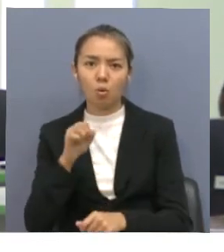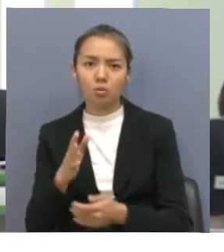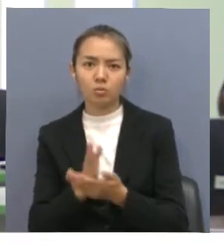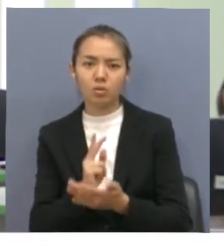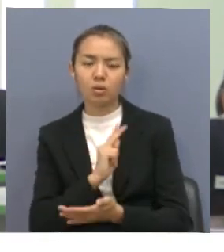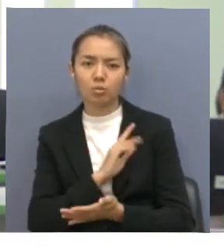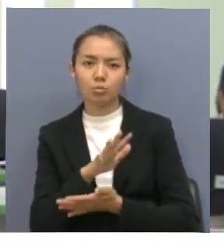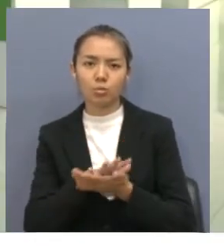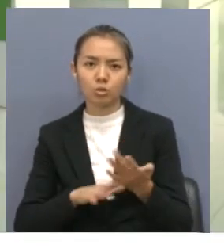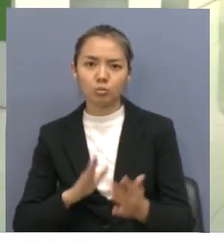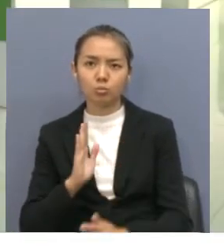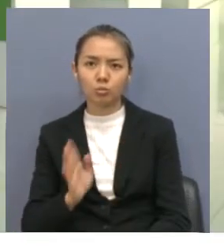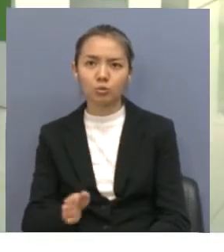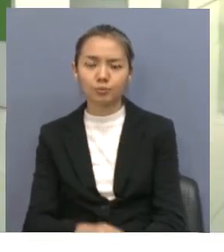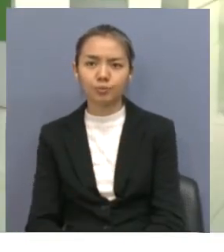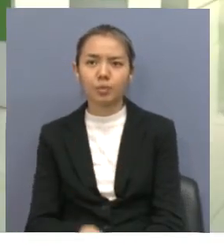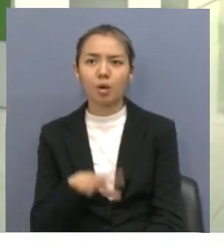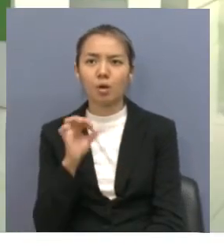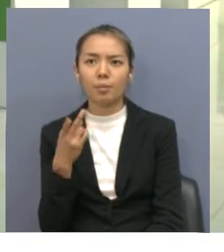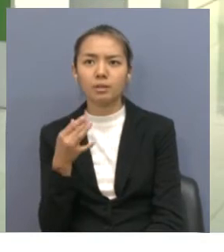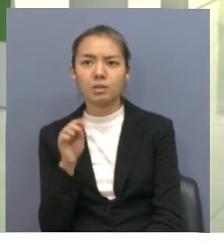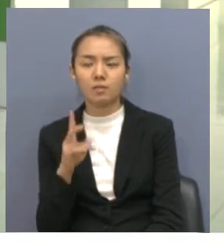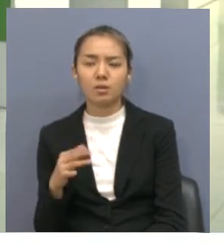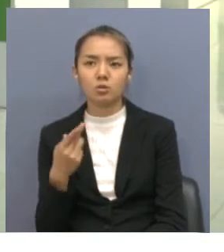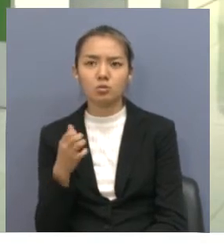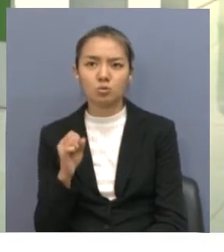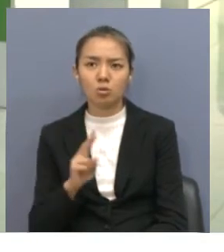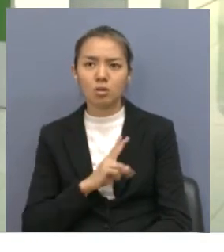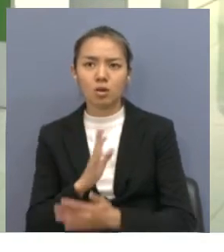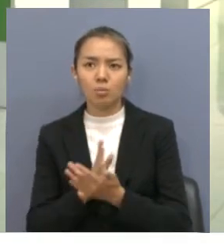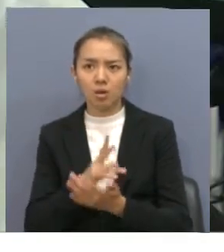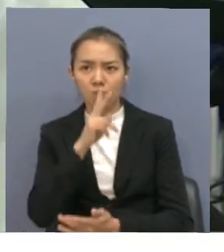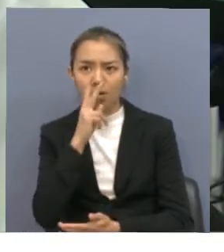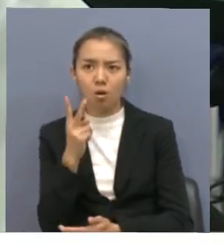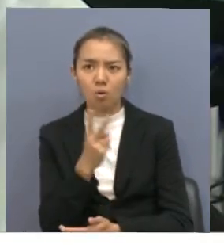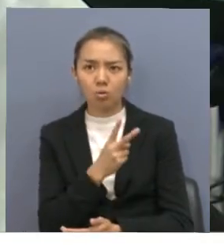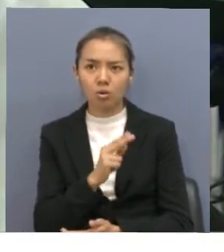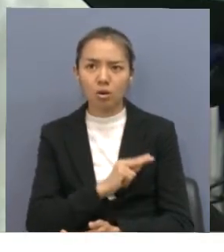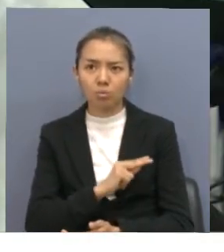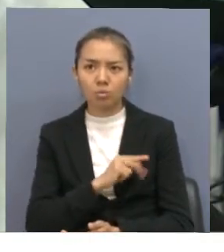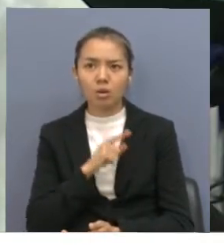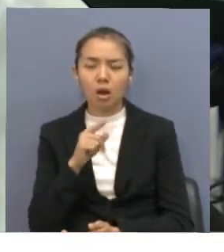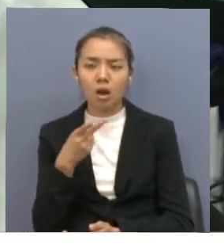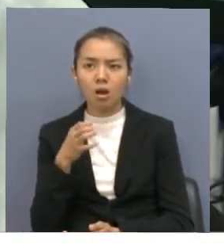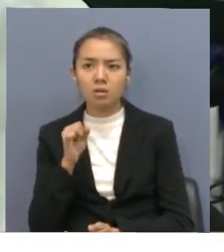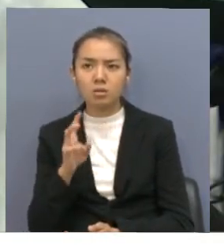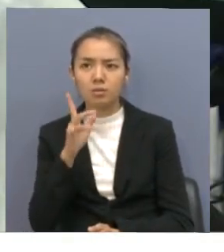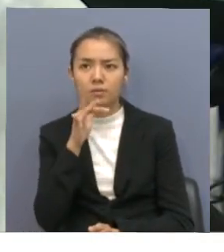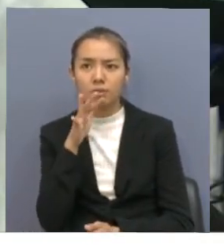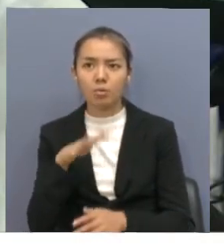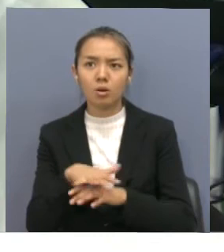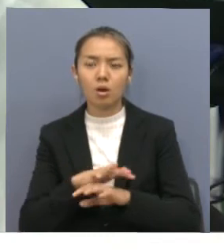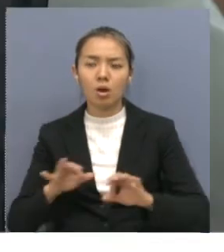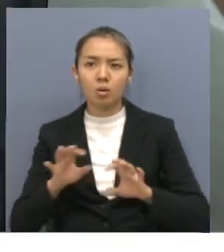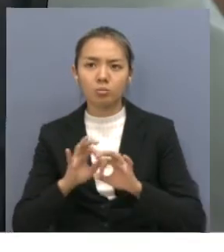қызметін жалғастыра береді. Оксана Байсейтова халыққа қызмет көрсету орталығында 2 жылға жуық жұмыс істейді. Ол карантинге байланысты халыққа